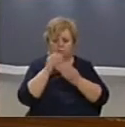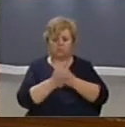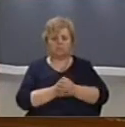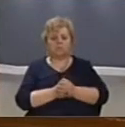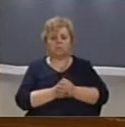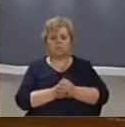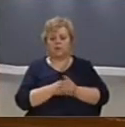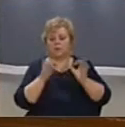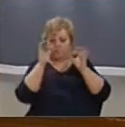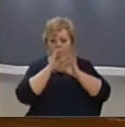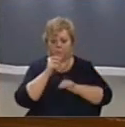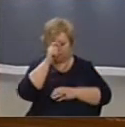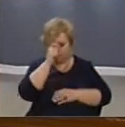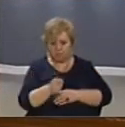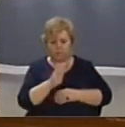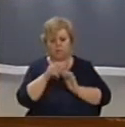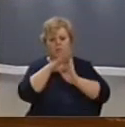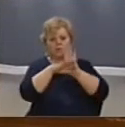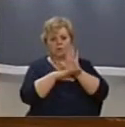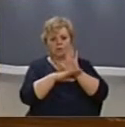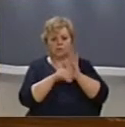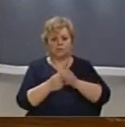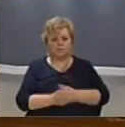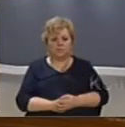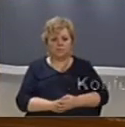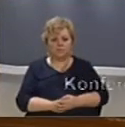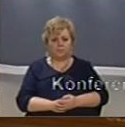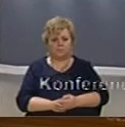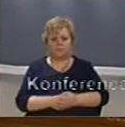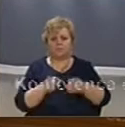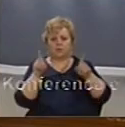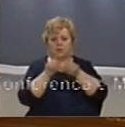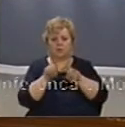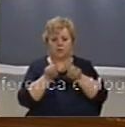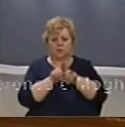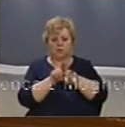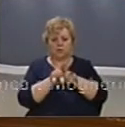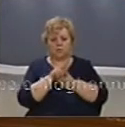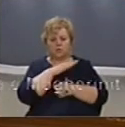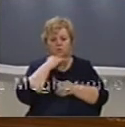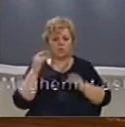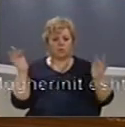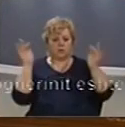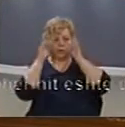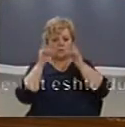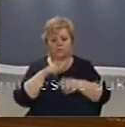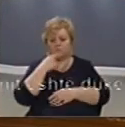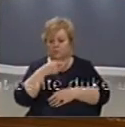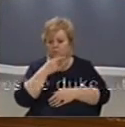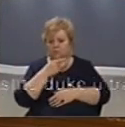mos respektuar procedura ligjore. Po ashtu, me shumë kritik,